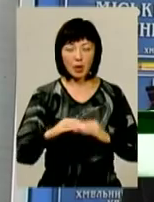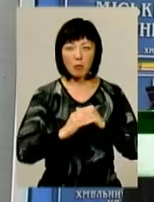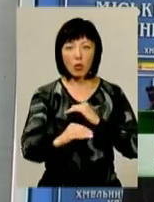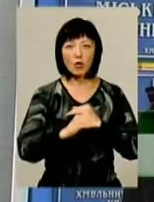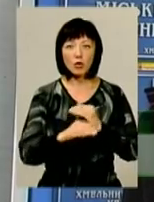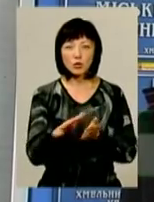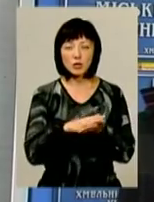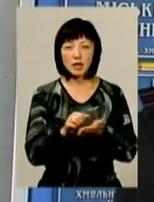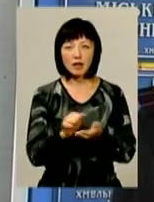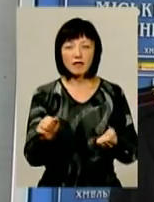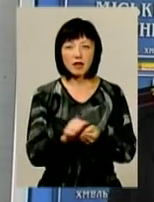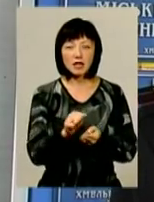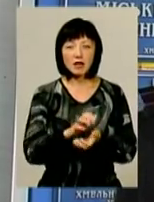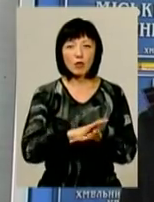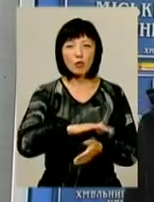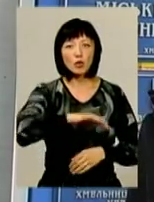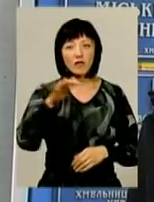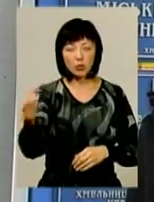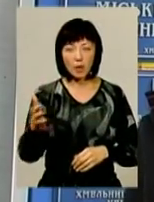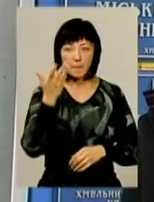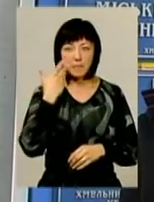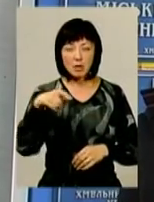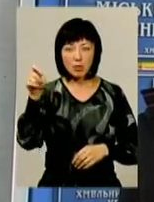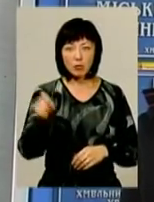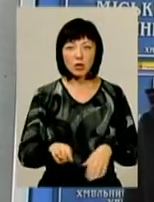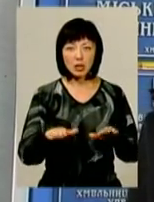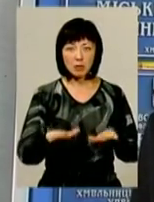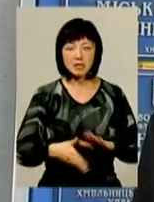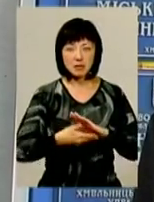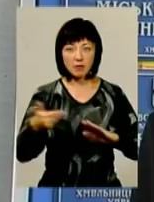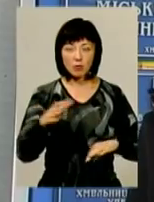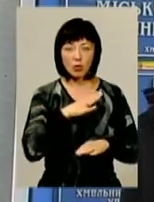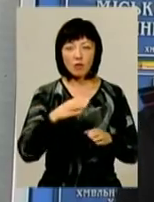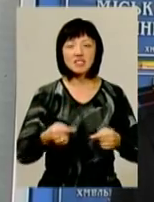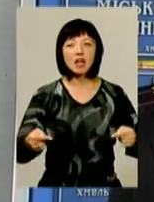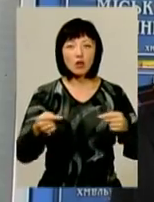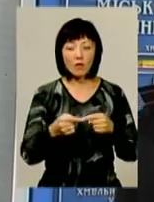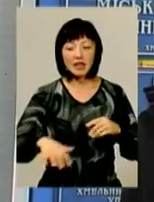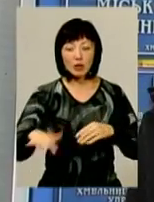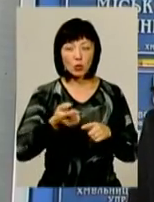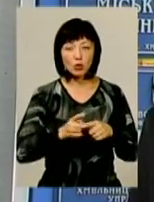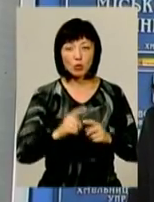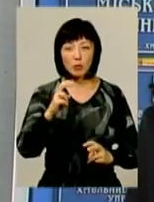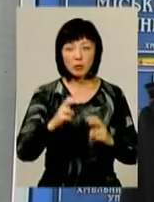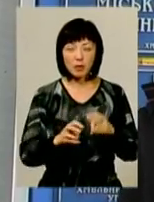полігону з утилізації твердих побутових відходів. При прибутті на місце виклику було встановлено, що на території цього ж